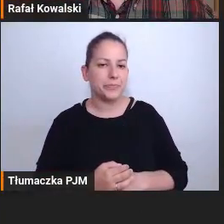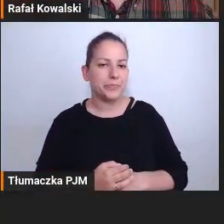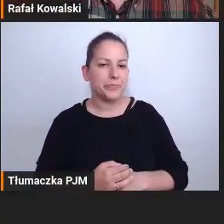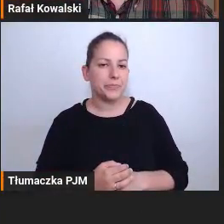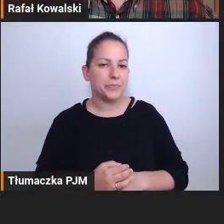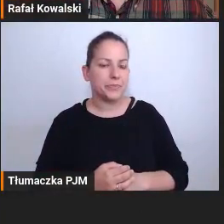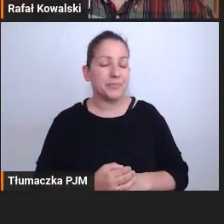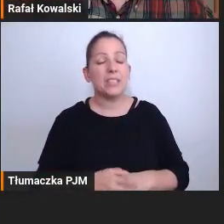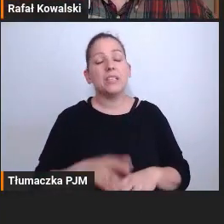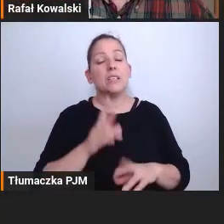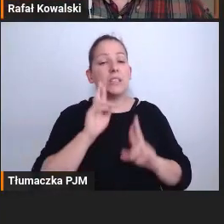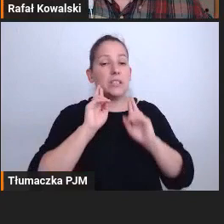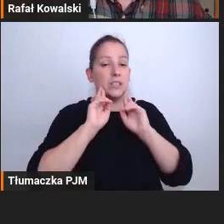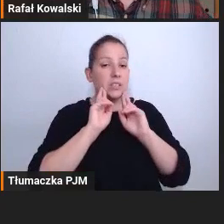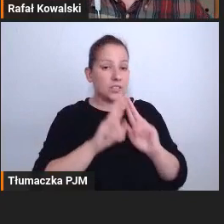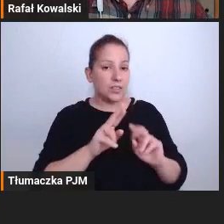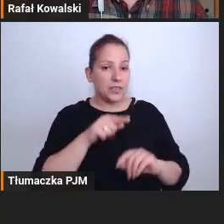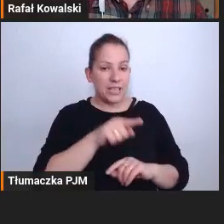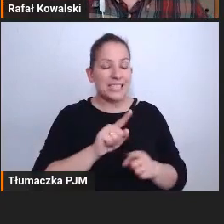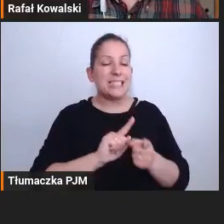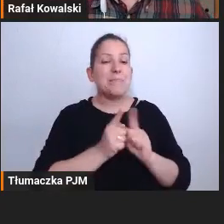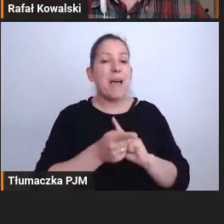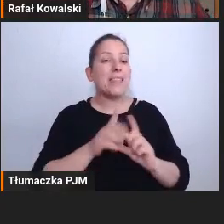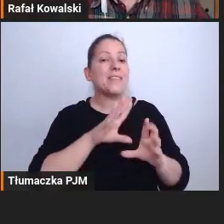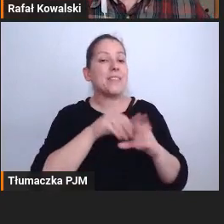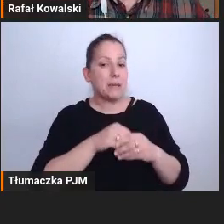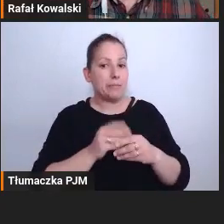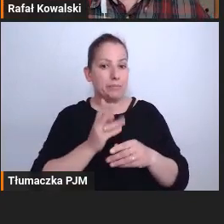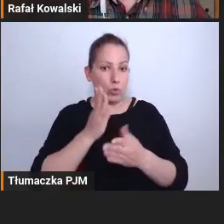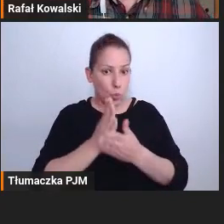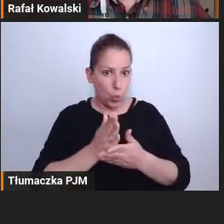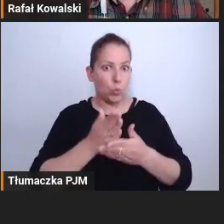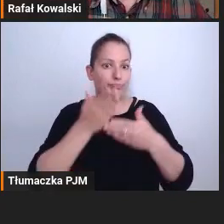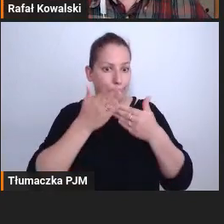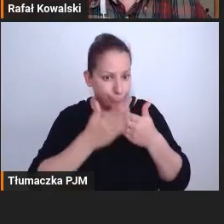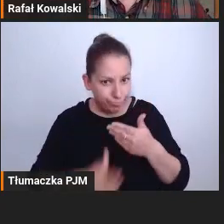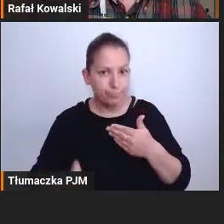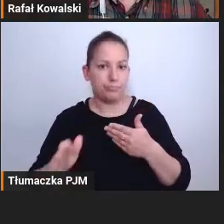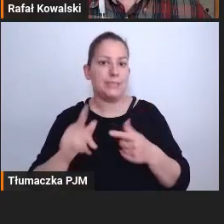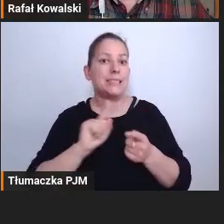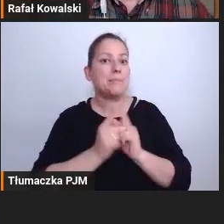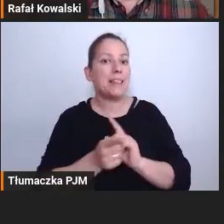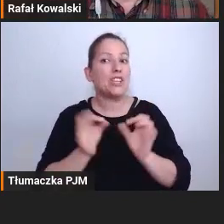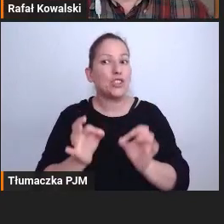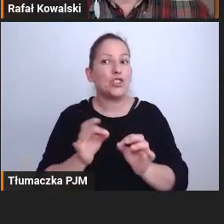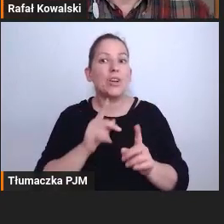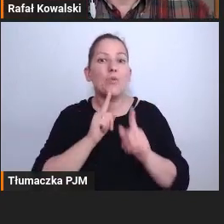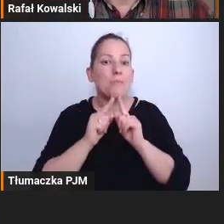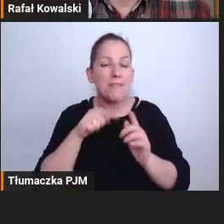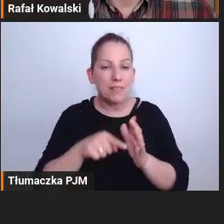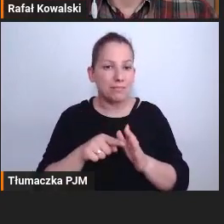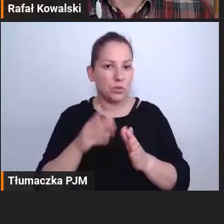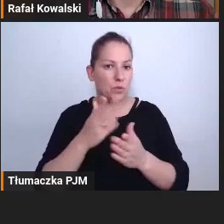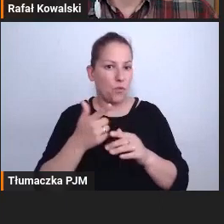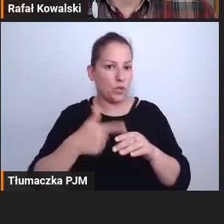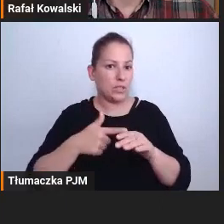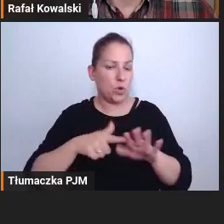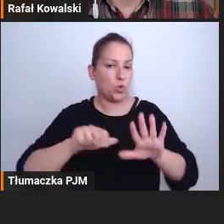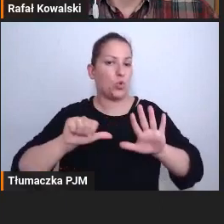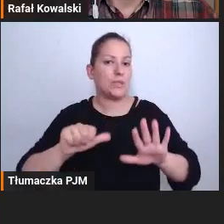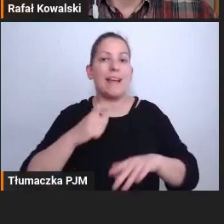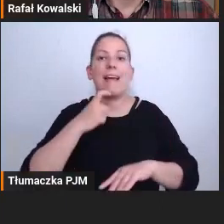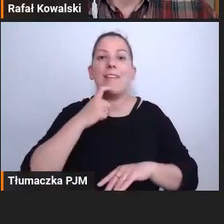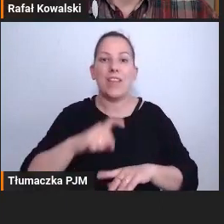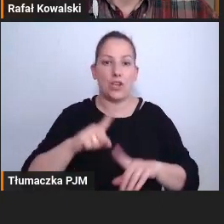Znaczy rzeczywiście zmiany, które weszły już w życie, bo zmiany, o których dzisiaj mówimy, weszły w życie 26